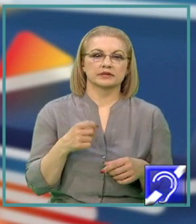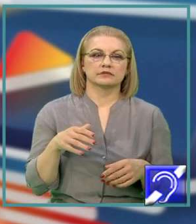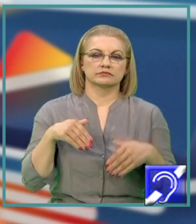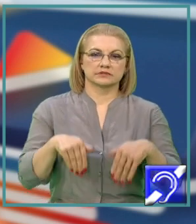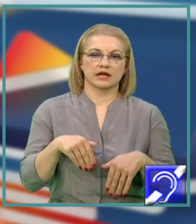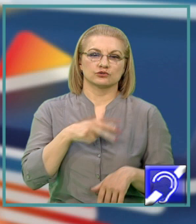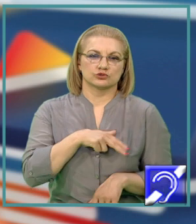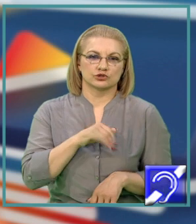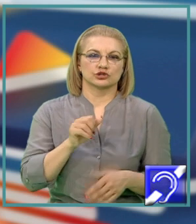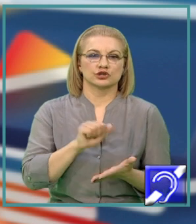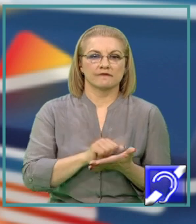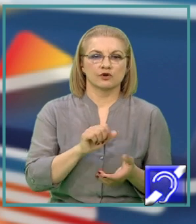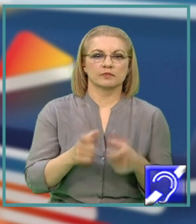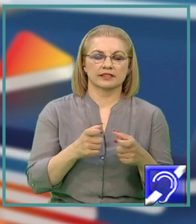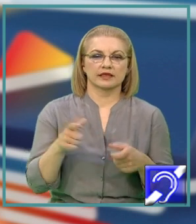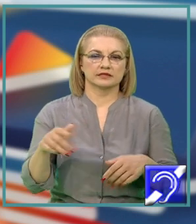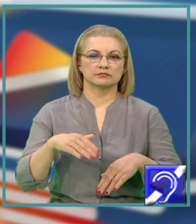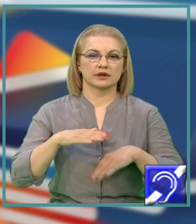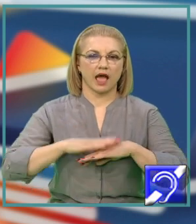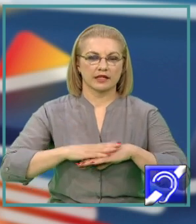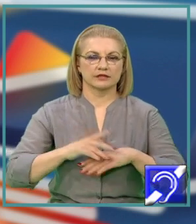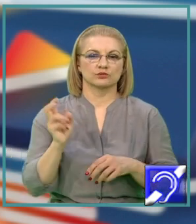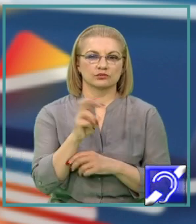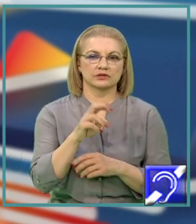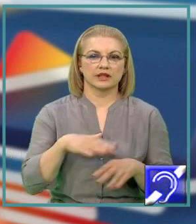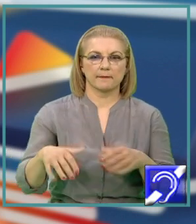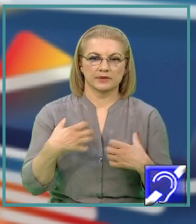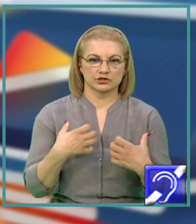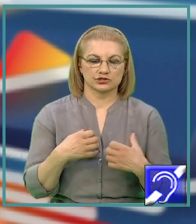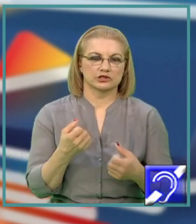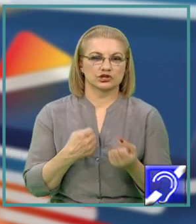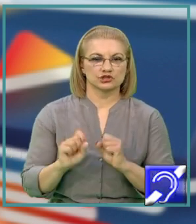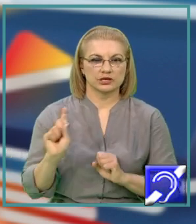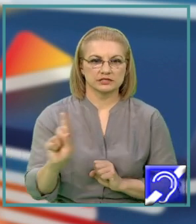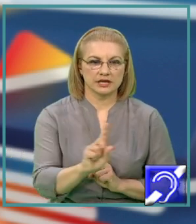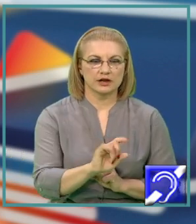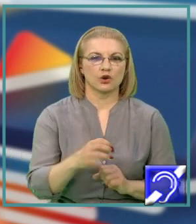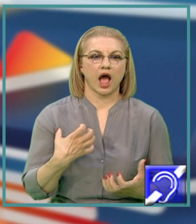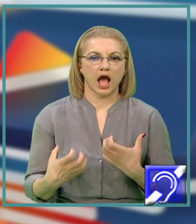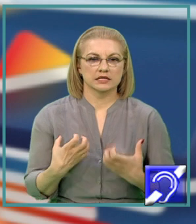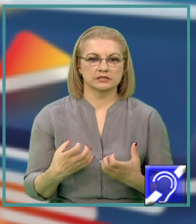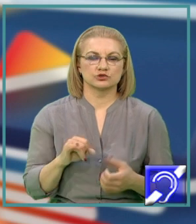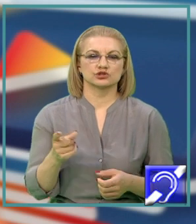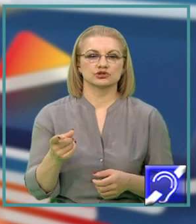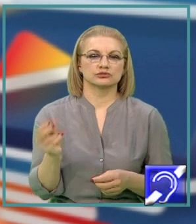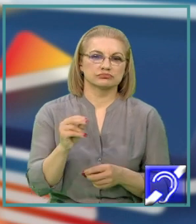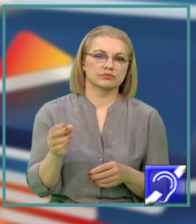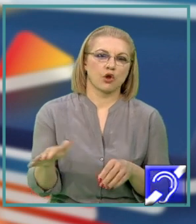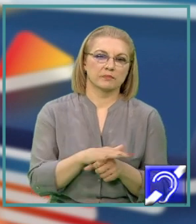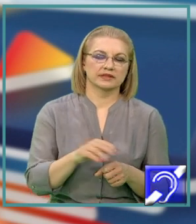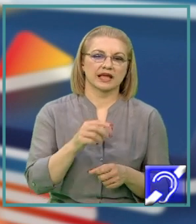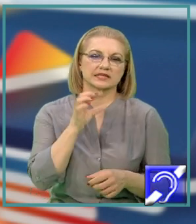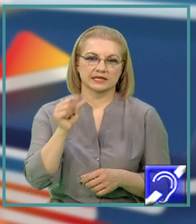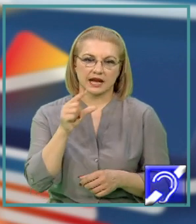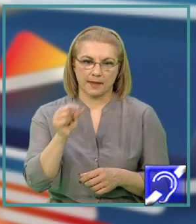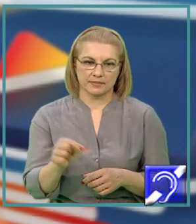informațiile despre atitudinea acestora pe scenă, despre gestica lor, despre acțiunile care completează replicile.